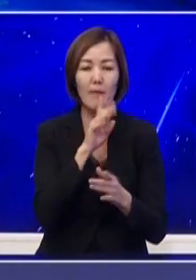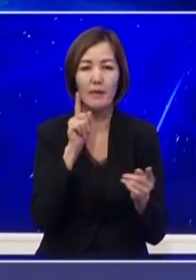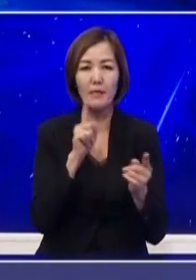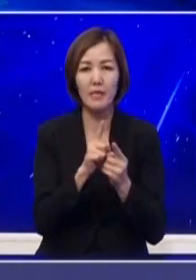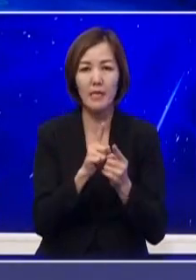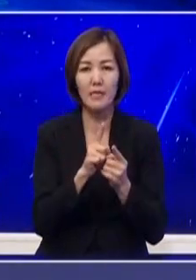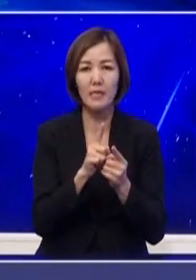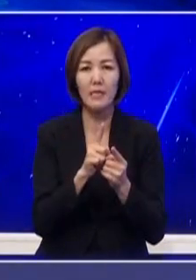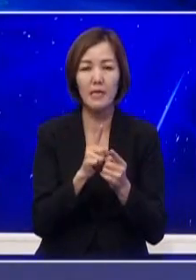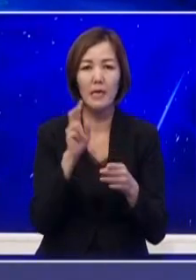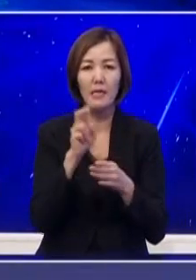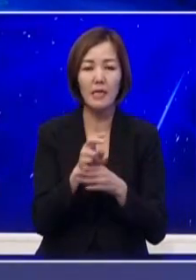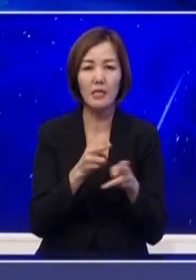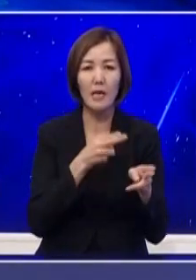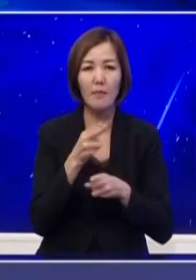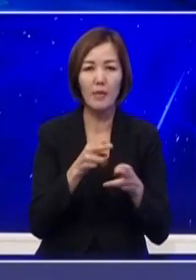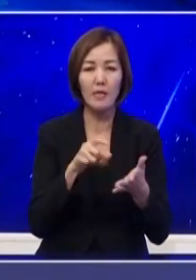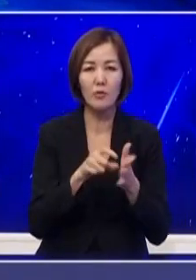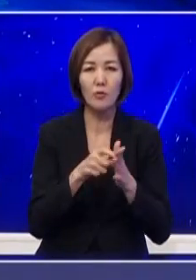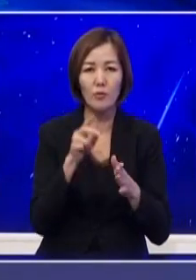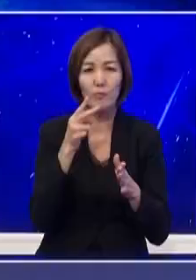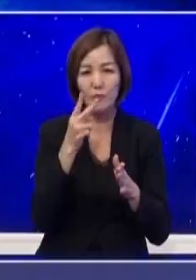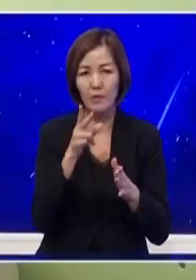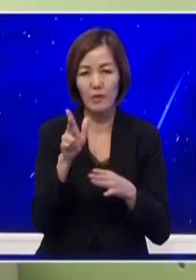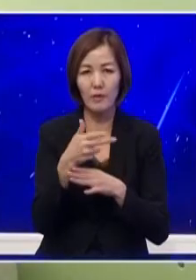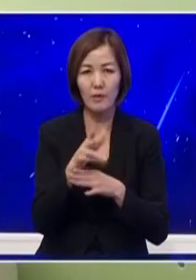деток и даже побывала в операционном блоке.